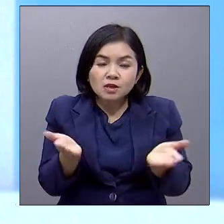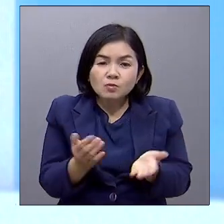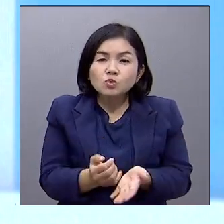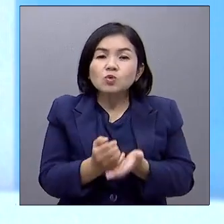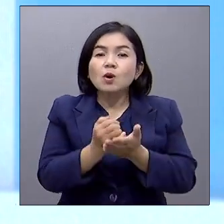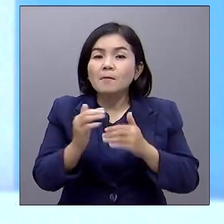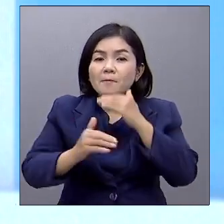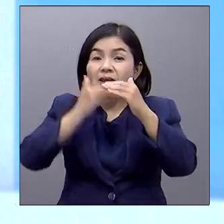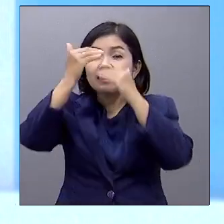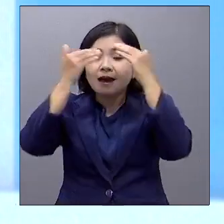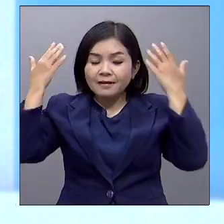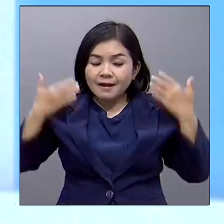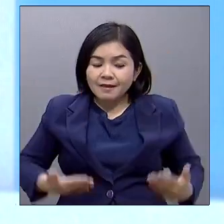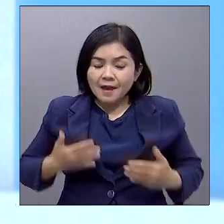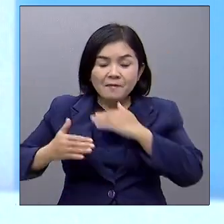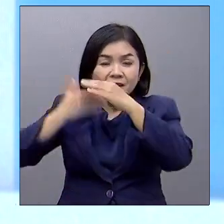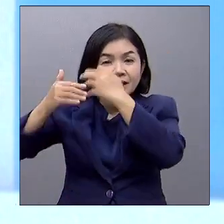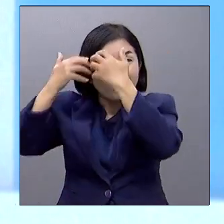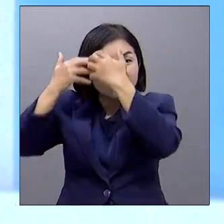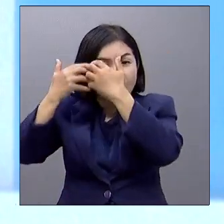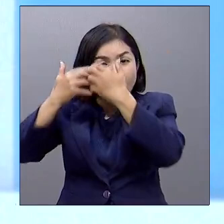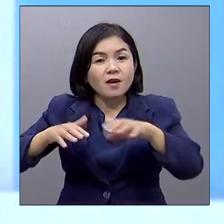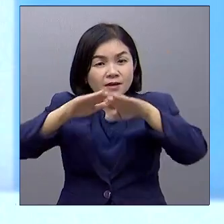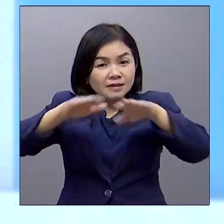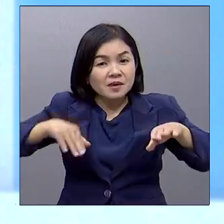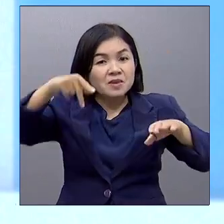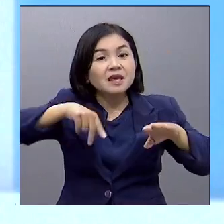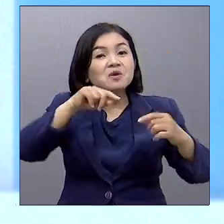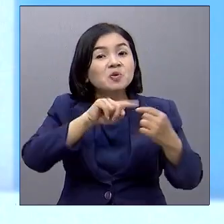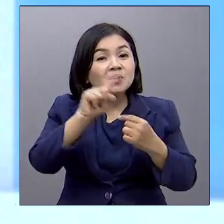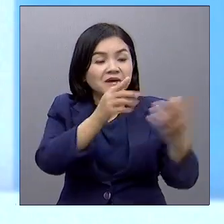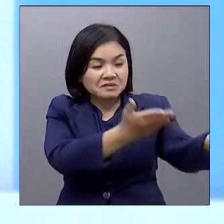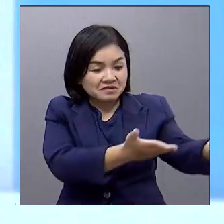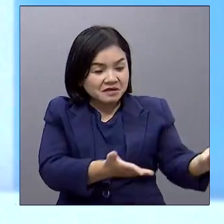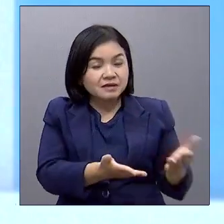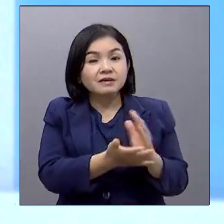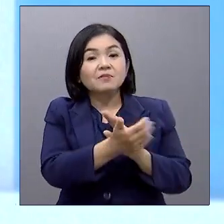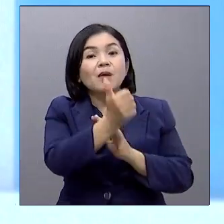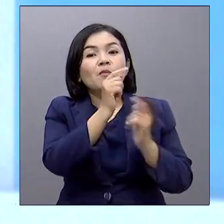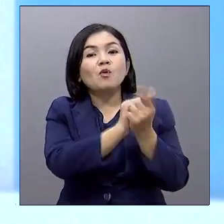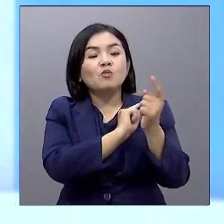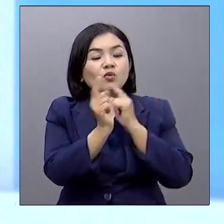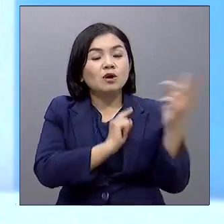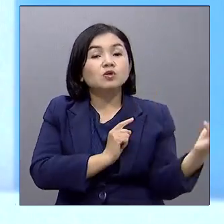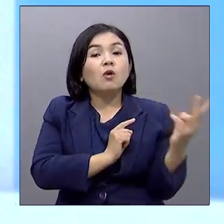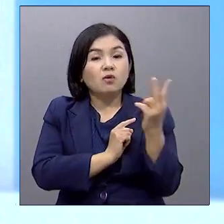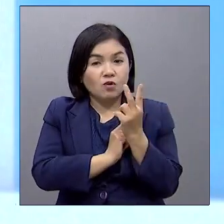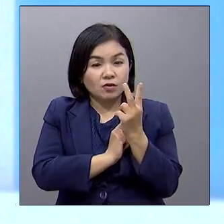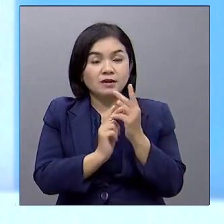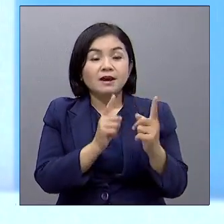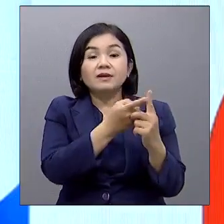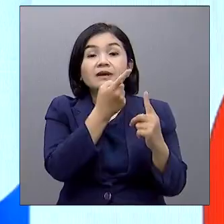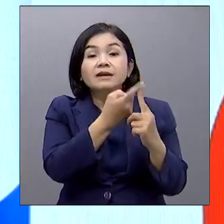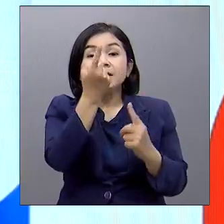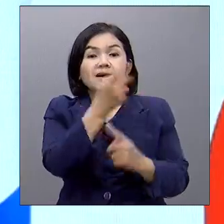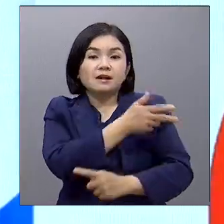ทมความต้องกพิเศษได้อย่ไรบ้างวันนี้ เรามีผู้เชยชพิเศษ 2 ท่านมารวมพคยกัในเช้านี้ค่ะท่านแรก ขอต้รับ